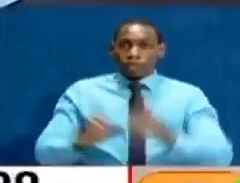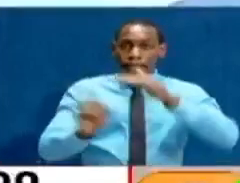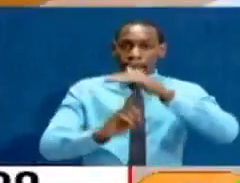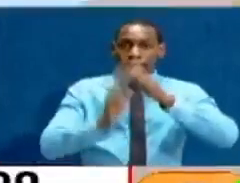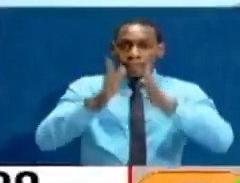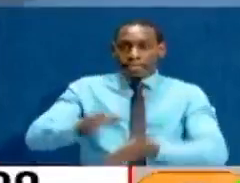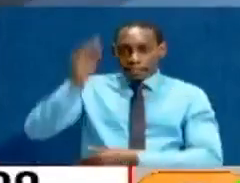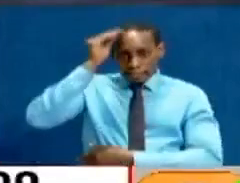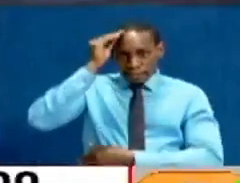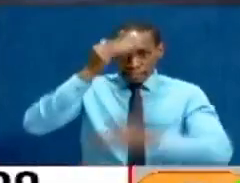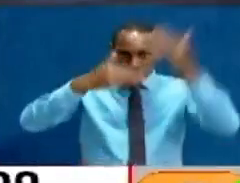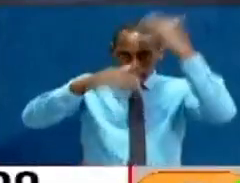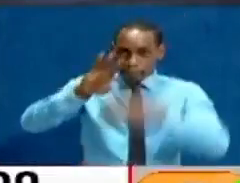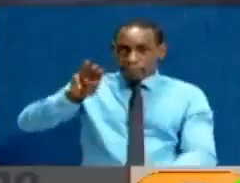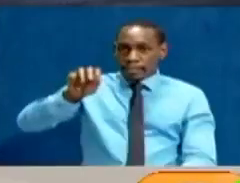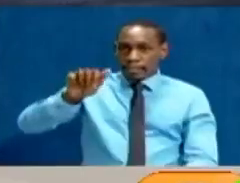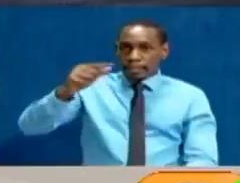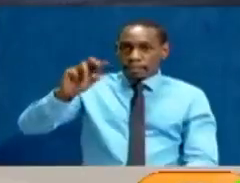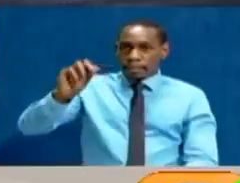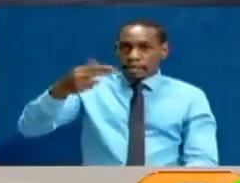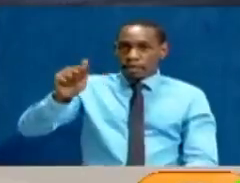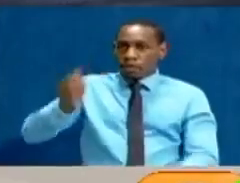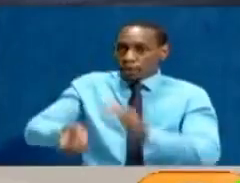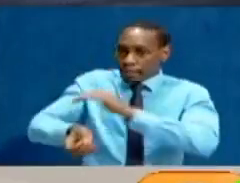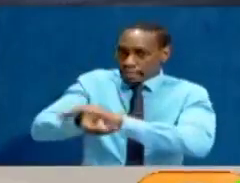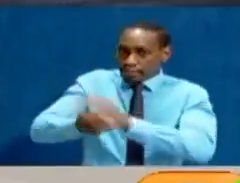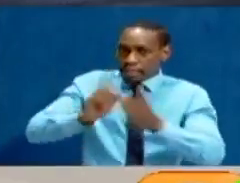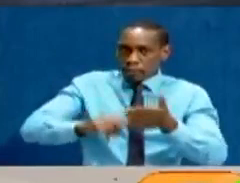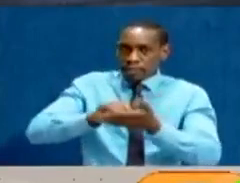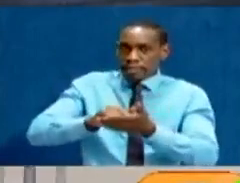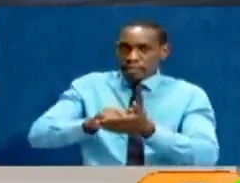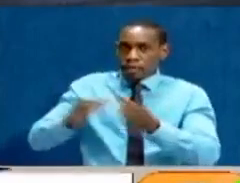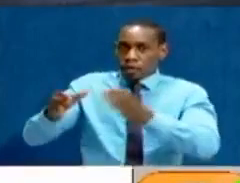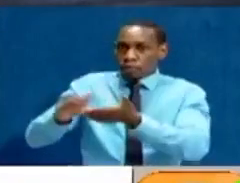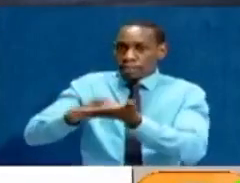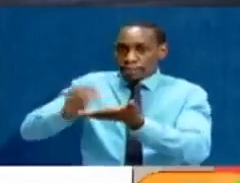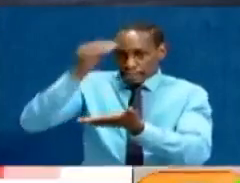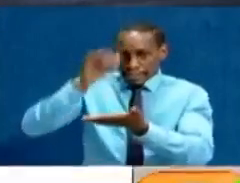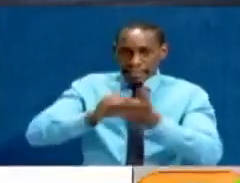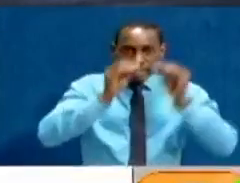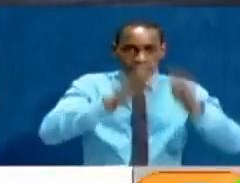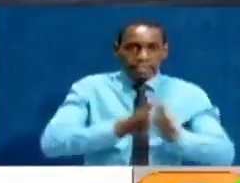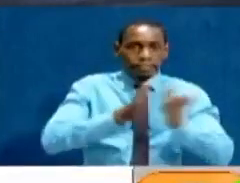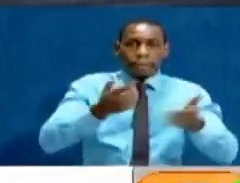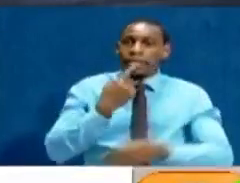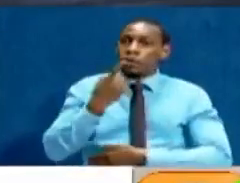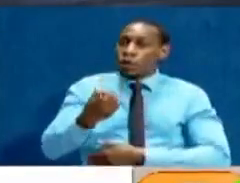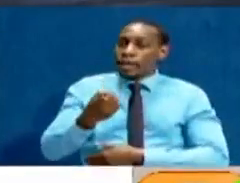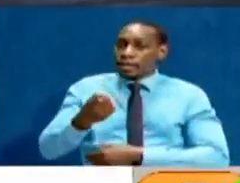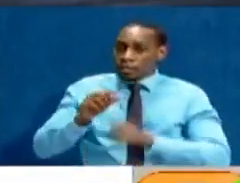Waziri wa Elimu Profesa George Magoha amefafanua kuwa masomo ya mashinani ambayo walimu wa shule za umma